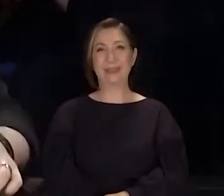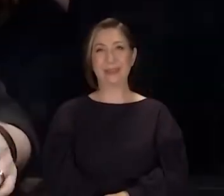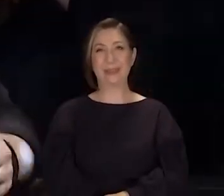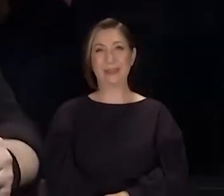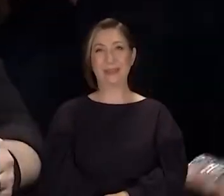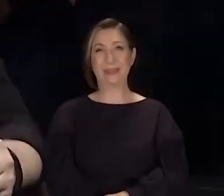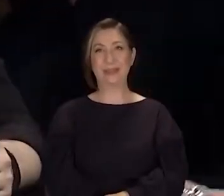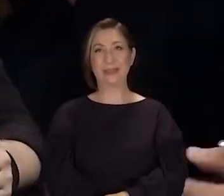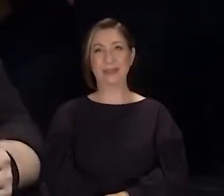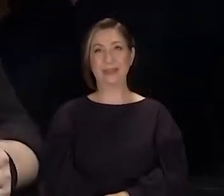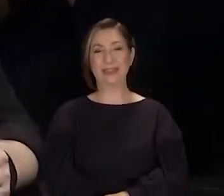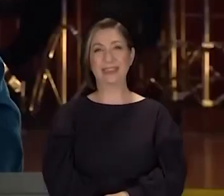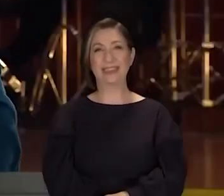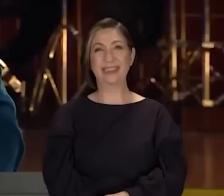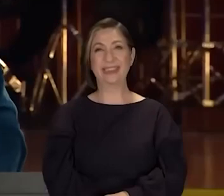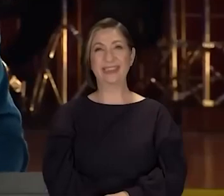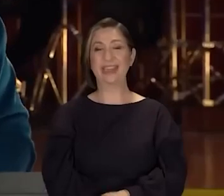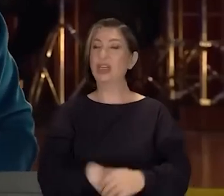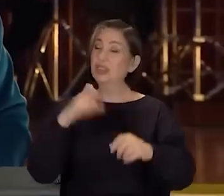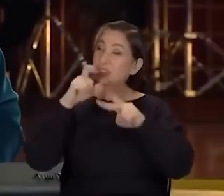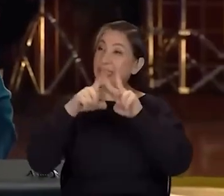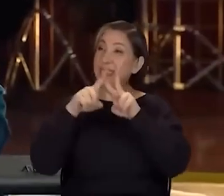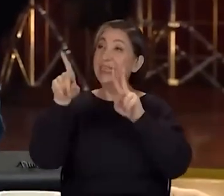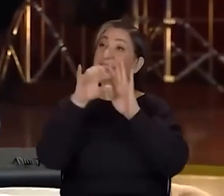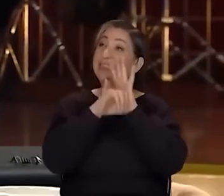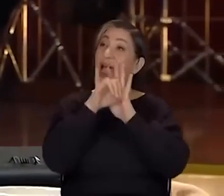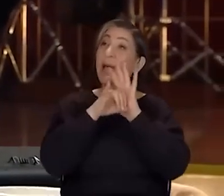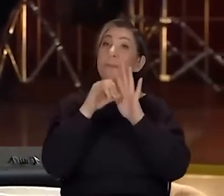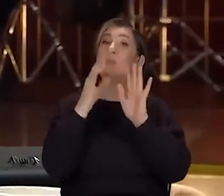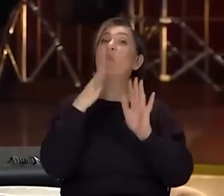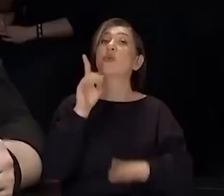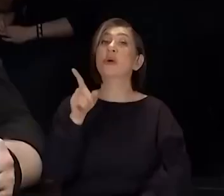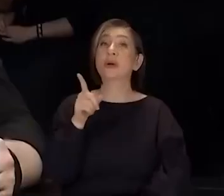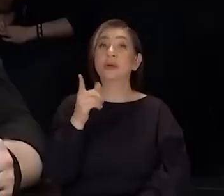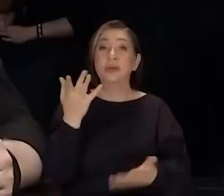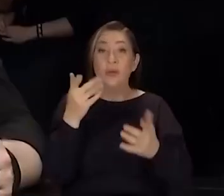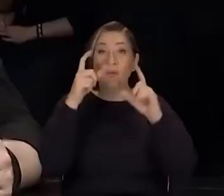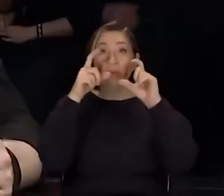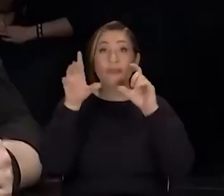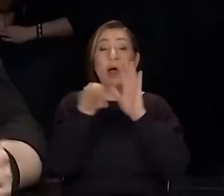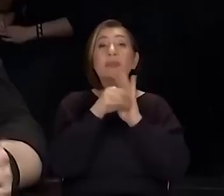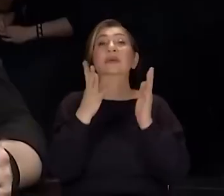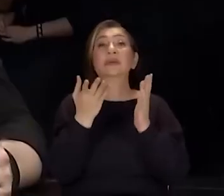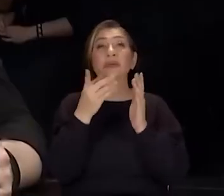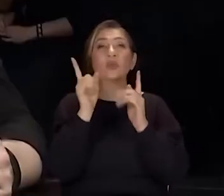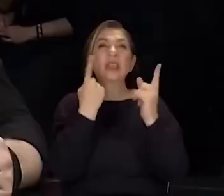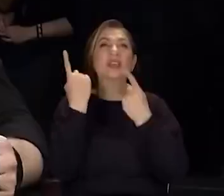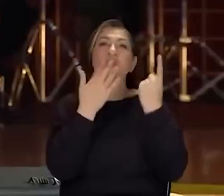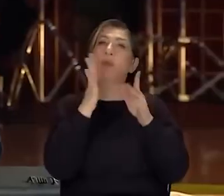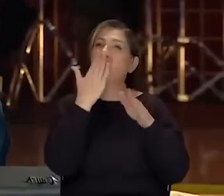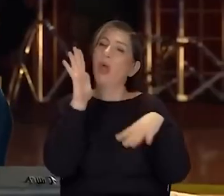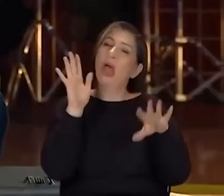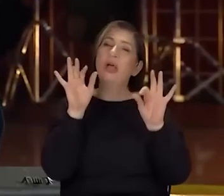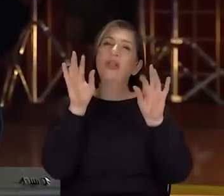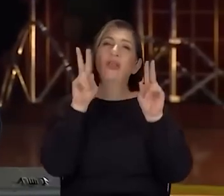Hocam çok güzel çocuk. Can senin bir Instagram hesabın yok mu? Var. E niye oradan fotoğraf? Demek hiçbir ilginçlik yok